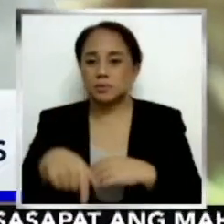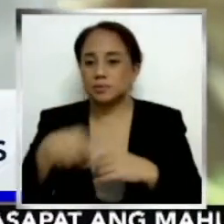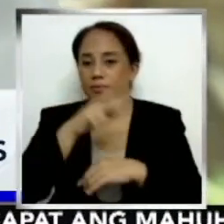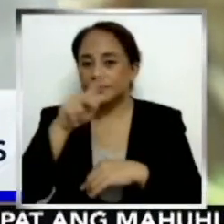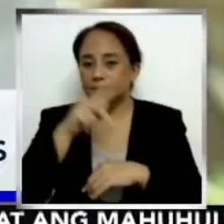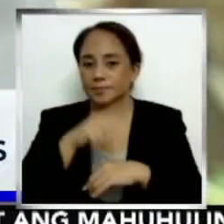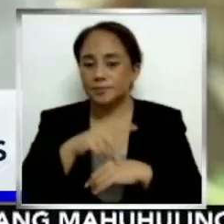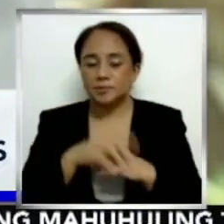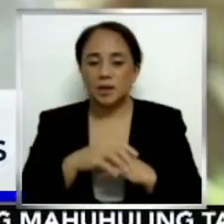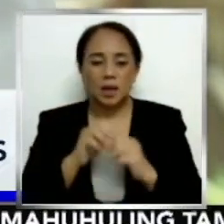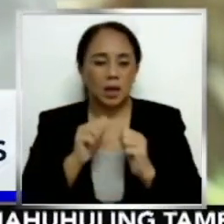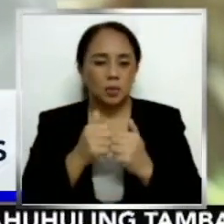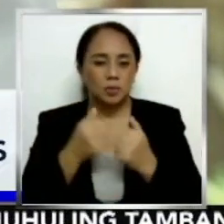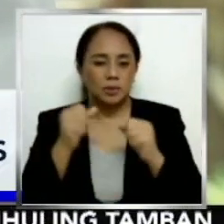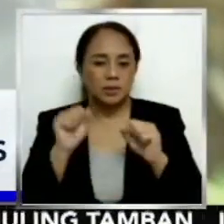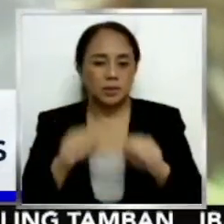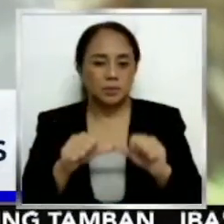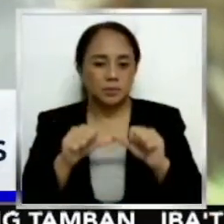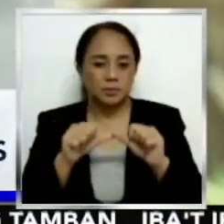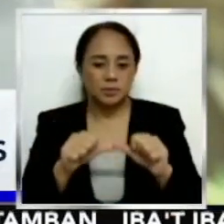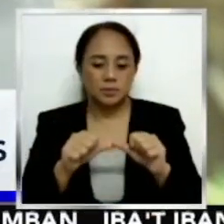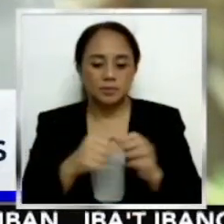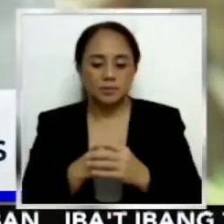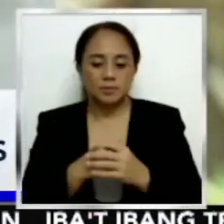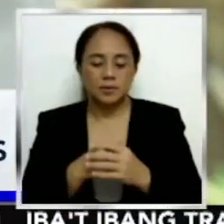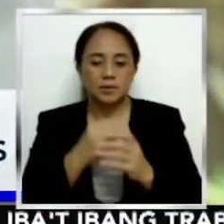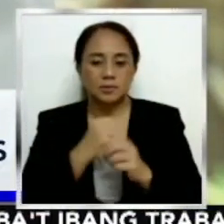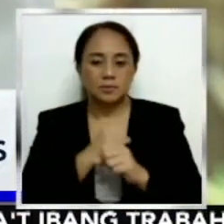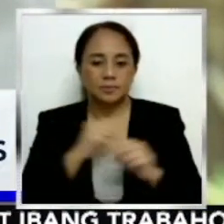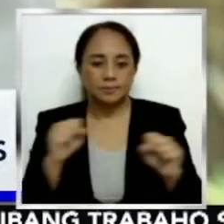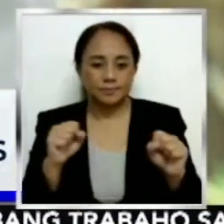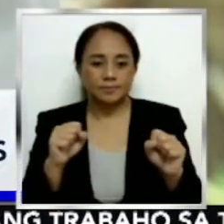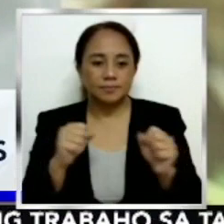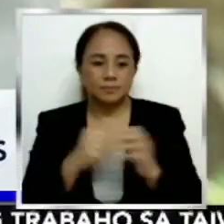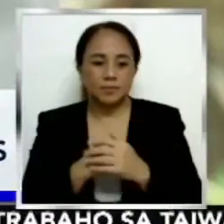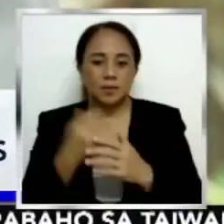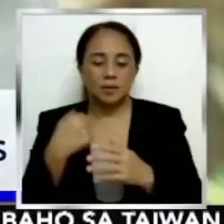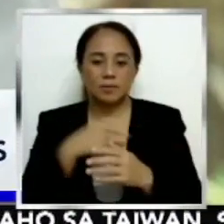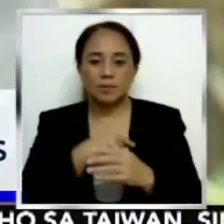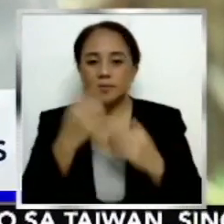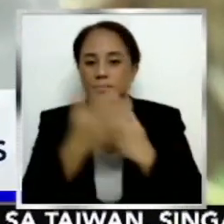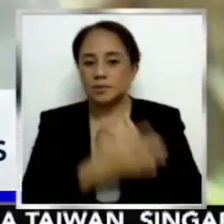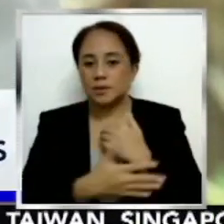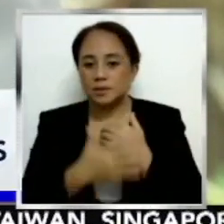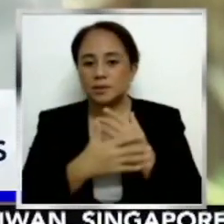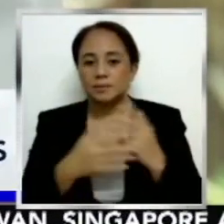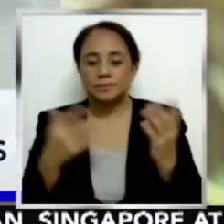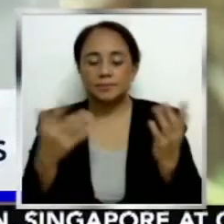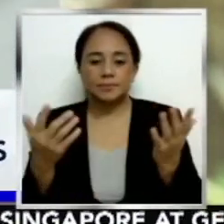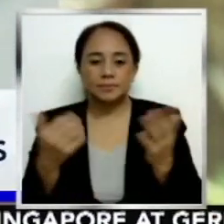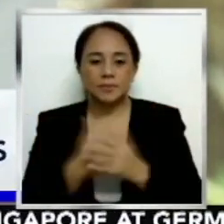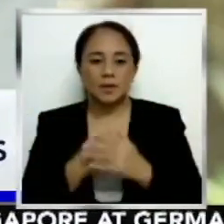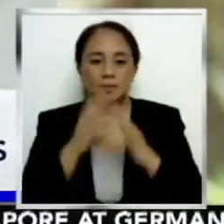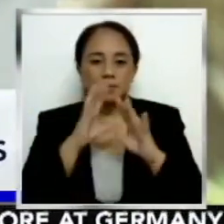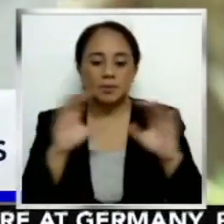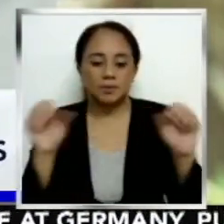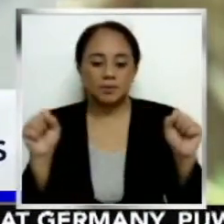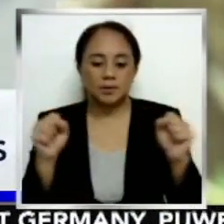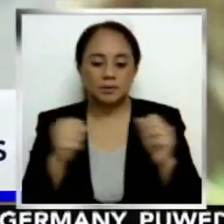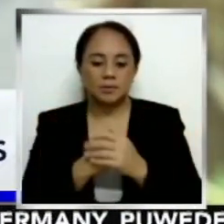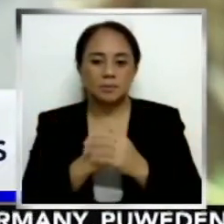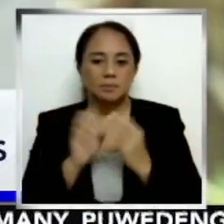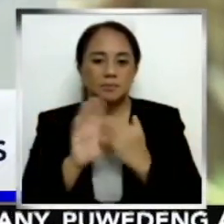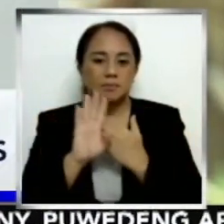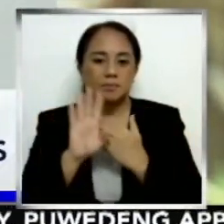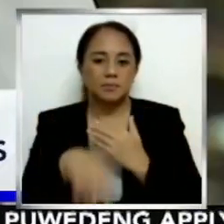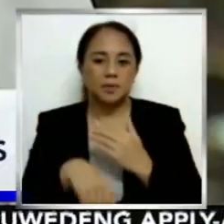can maintain the security of our country until President Marcos comes back from his